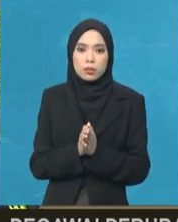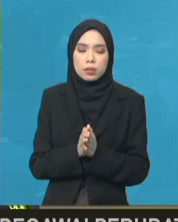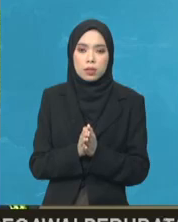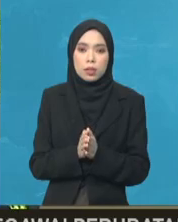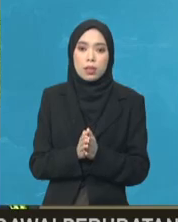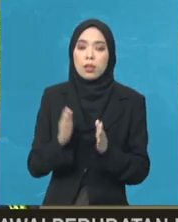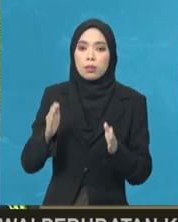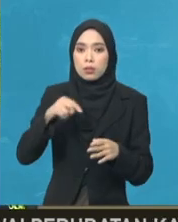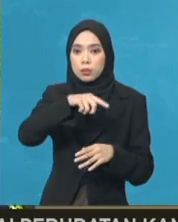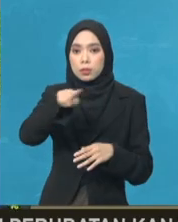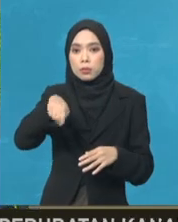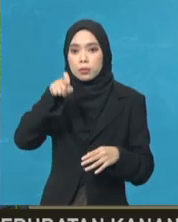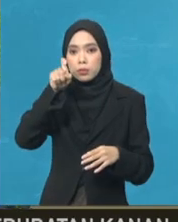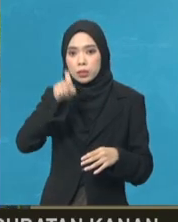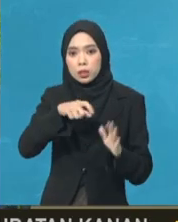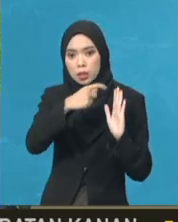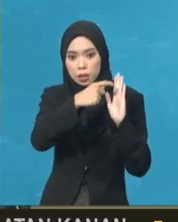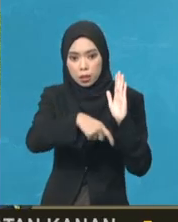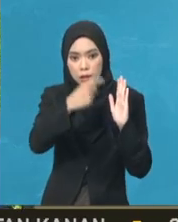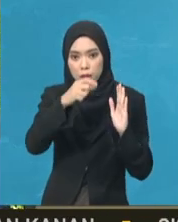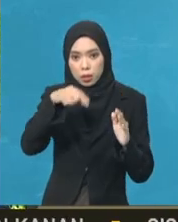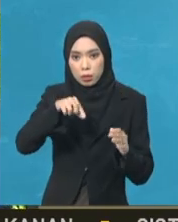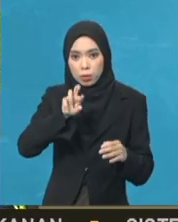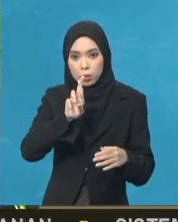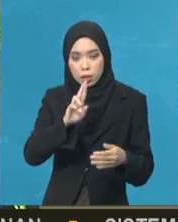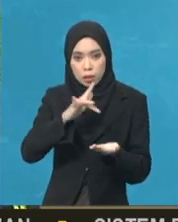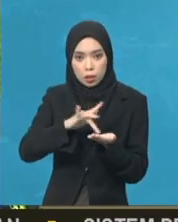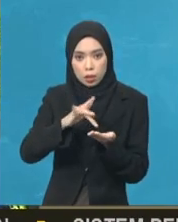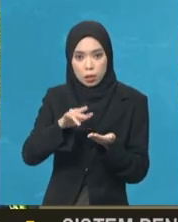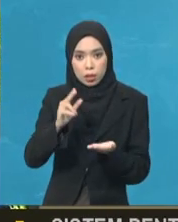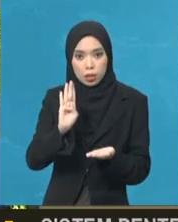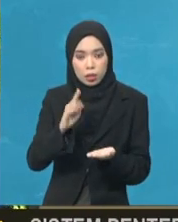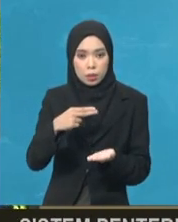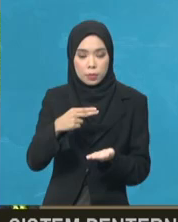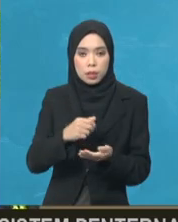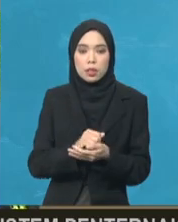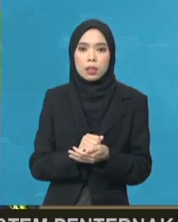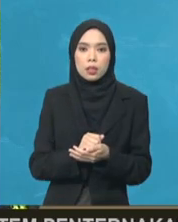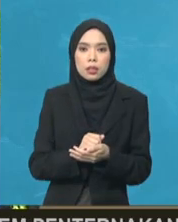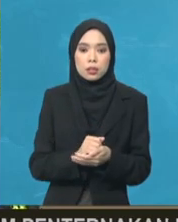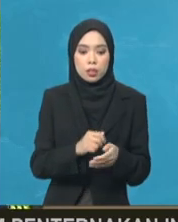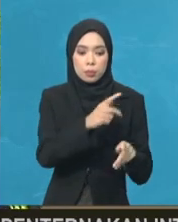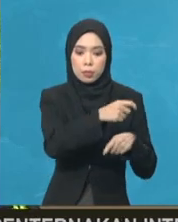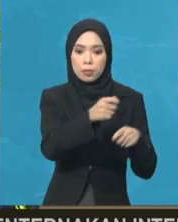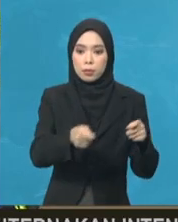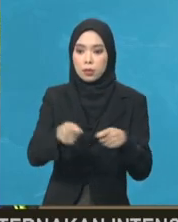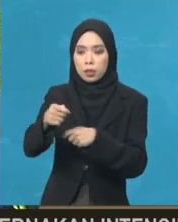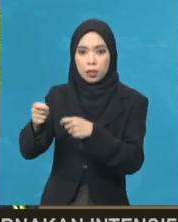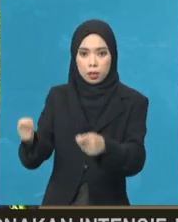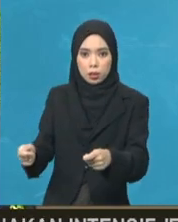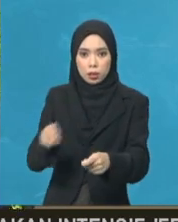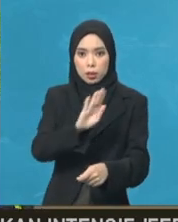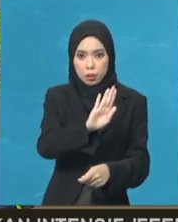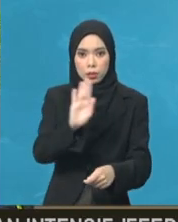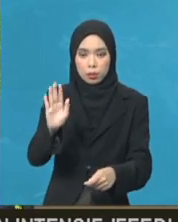dimatikan untuk mengimbas QR Code aplikasi blueftp mereka di tempat-tempat imbasan yang telah disediakan ini